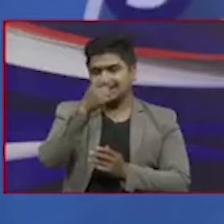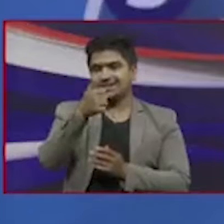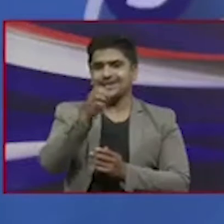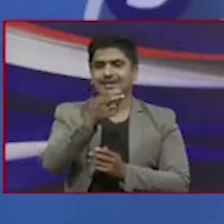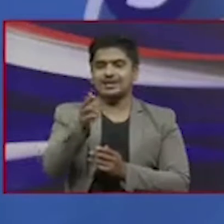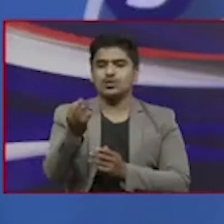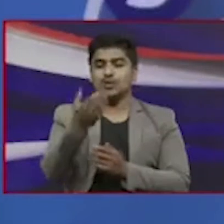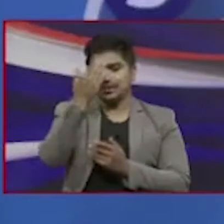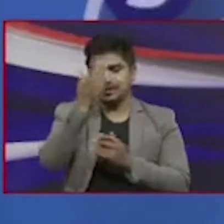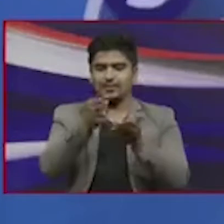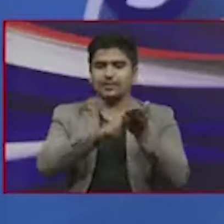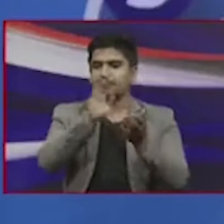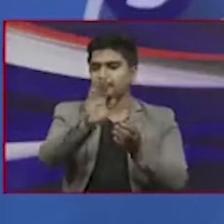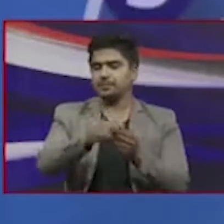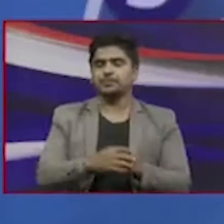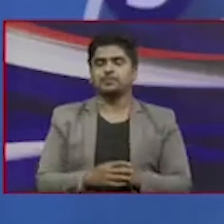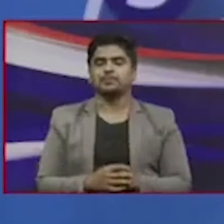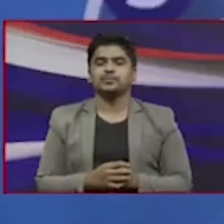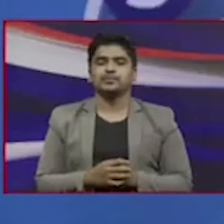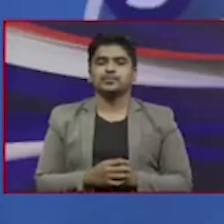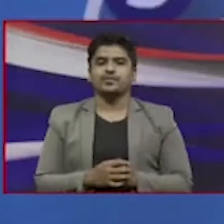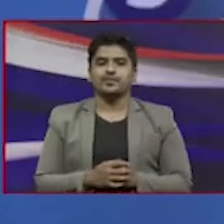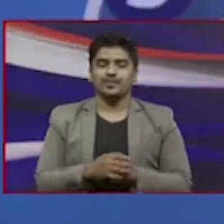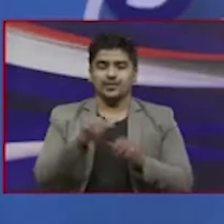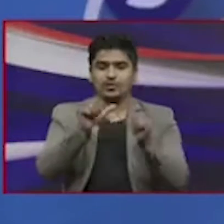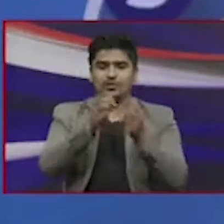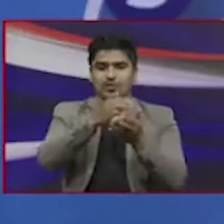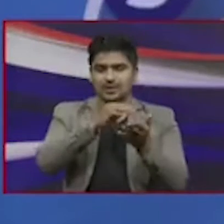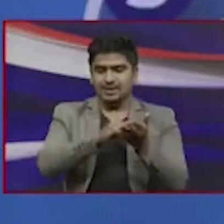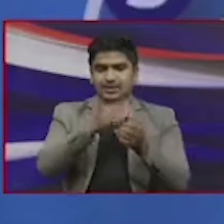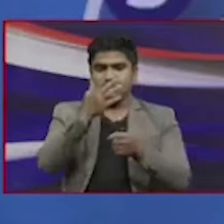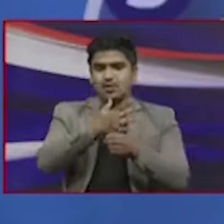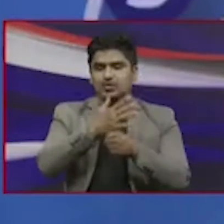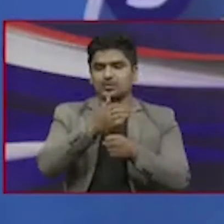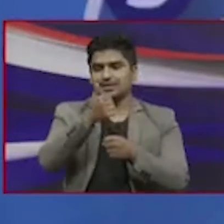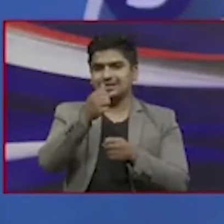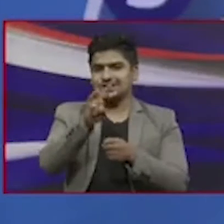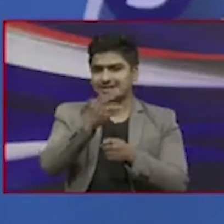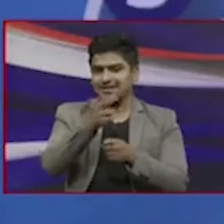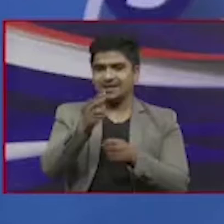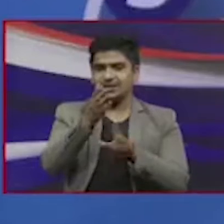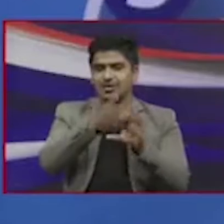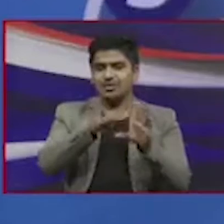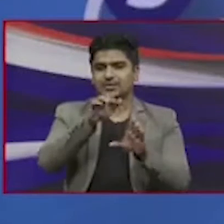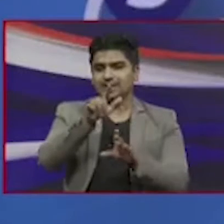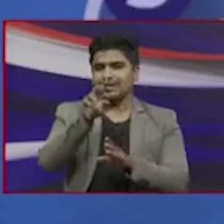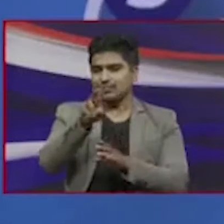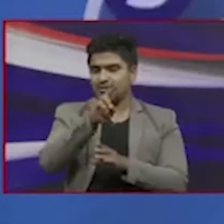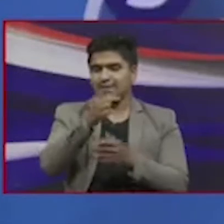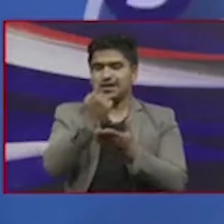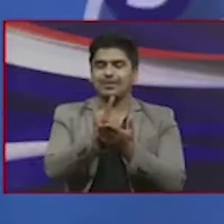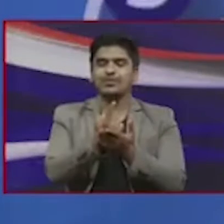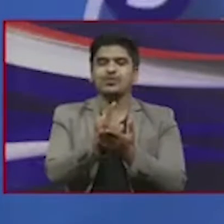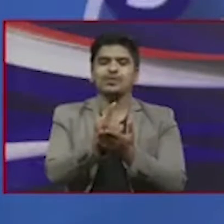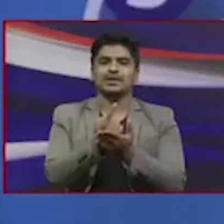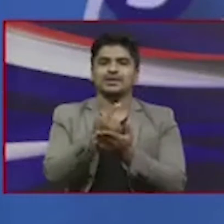1,760 जना नयाँ संक्रमितहरू थपिनु भएको छ। जसमध्ये भक्तपुरमा 63 जना, ललितपुरमा 72 जना र